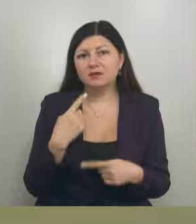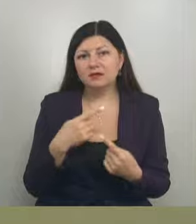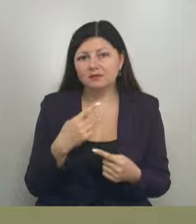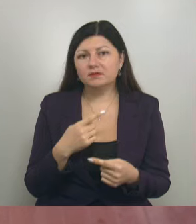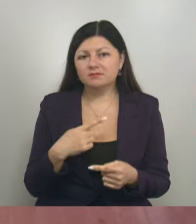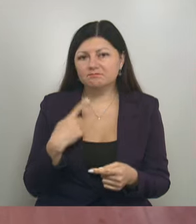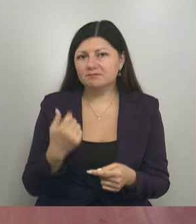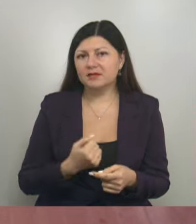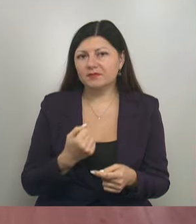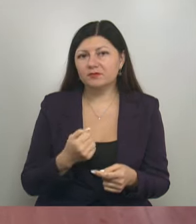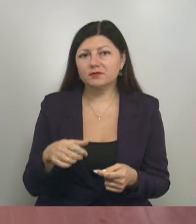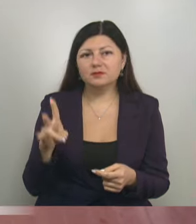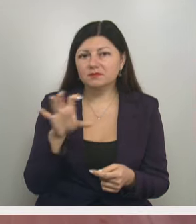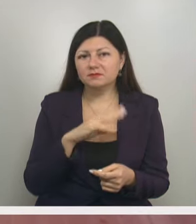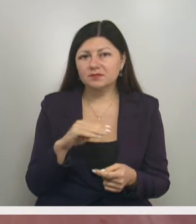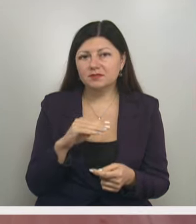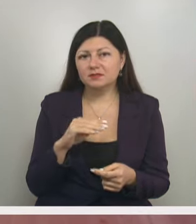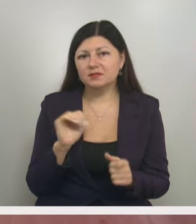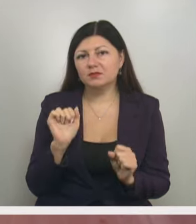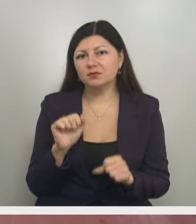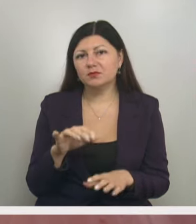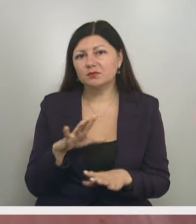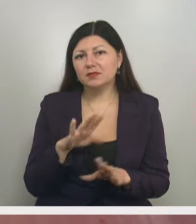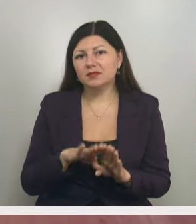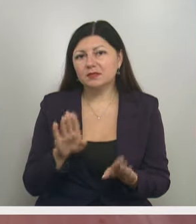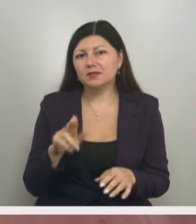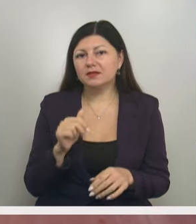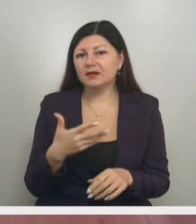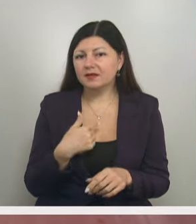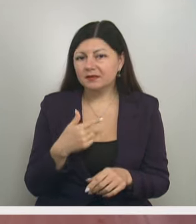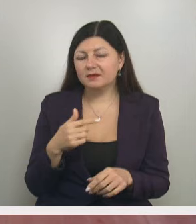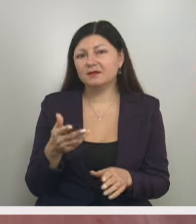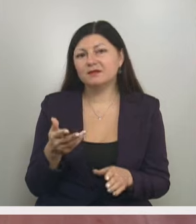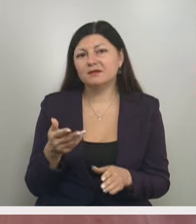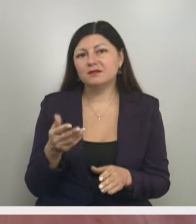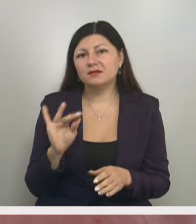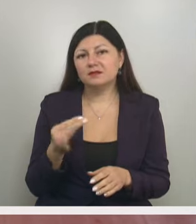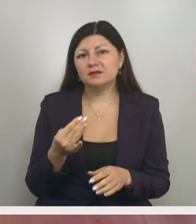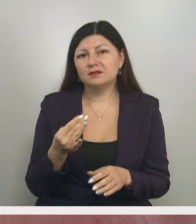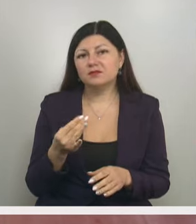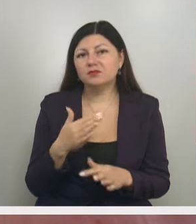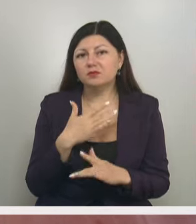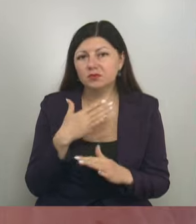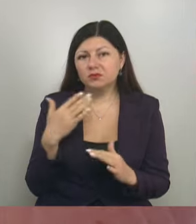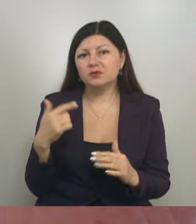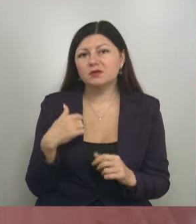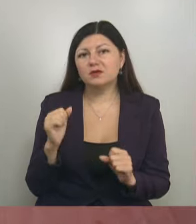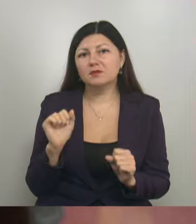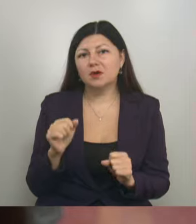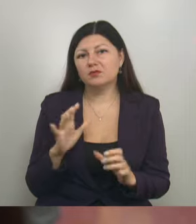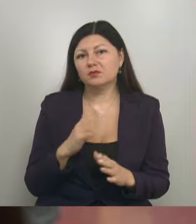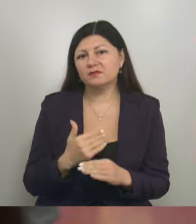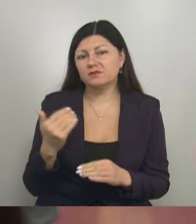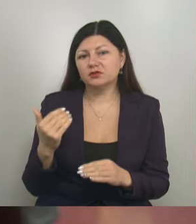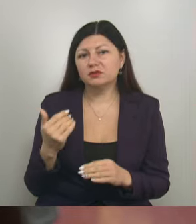настрой боевой. Не все мальчики, Катя, могут быть такие, как я. И все-таки многих я могу быть выше их.